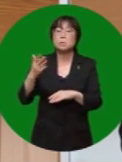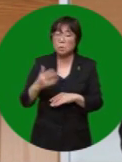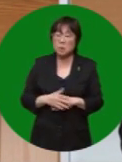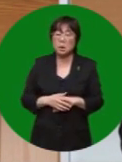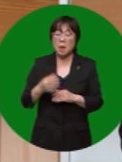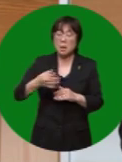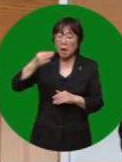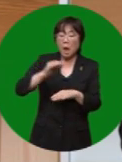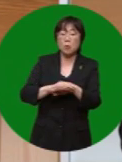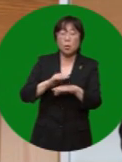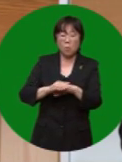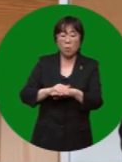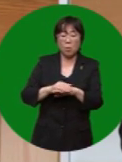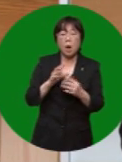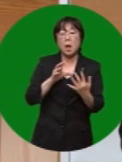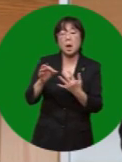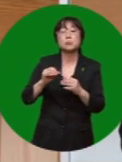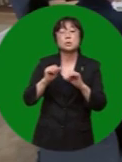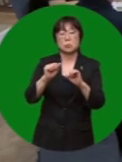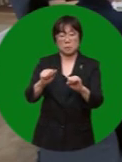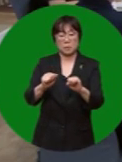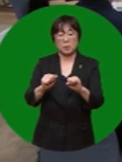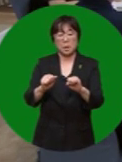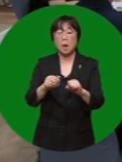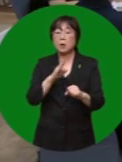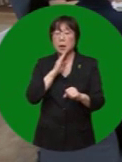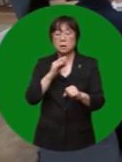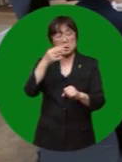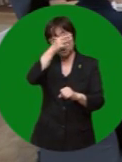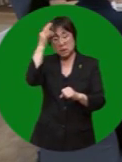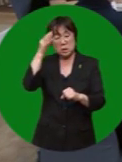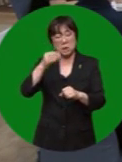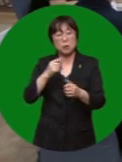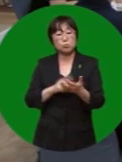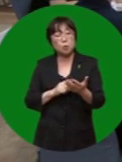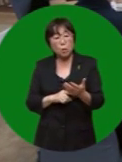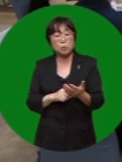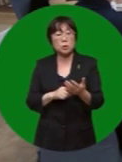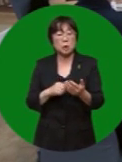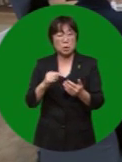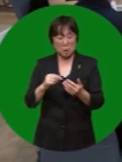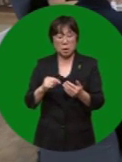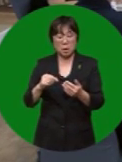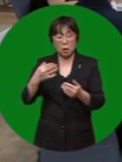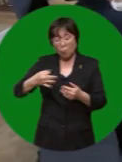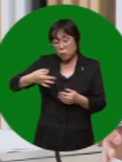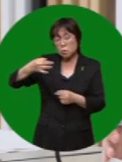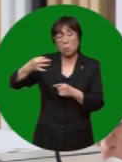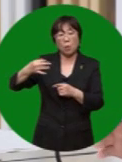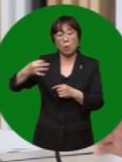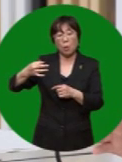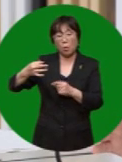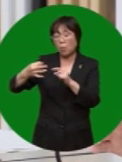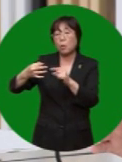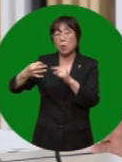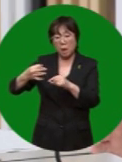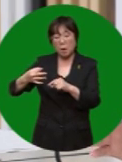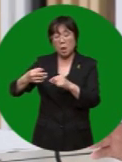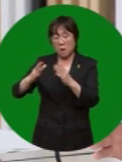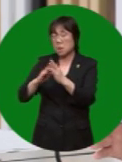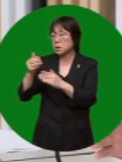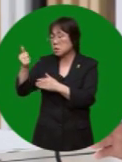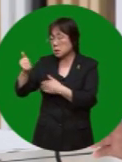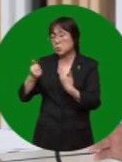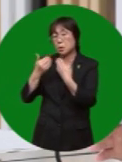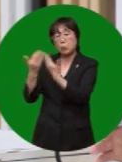わらず高い方法でやってしまうっていう、確実に知識不足によるコストの分が接種